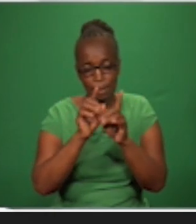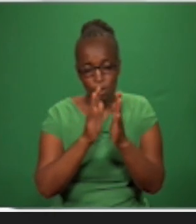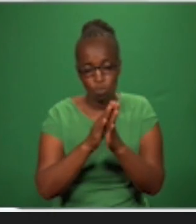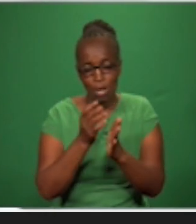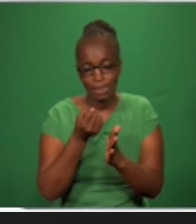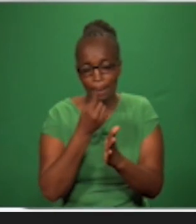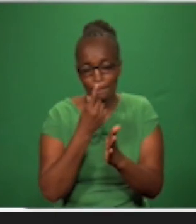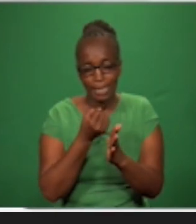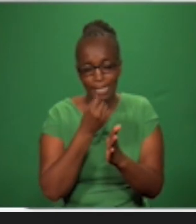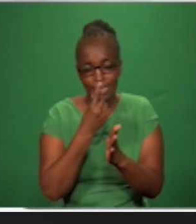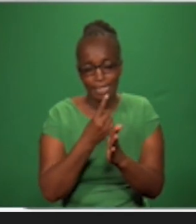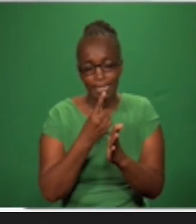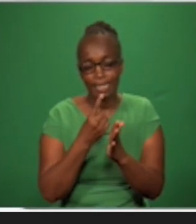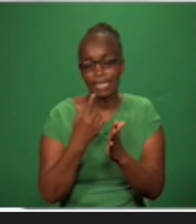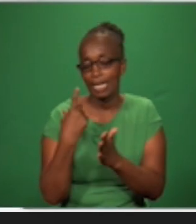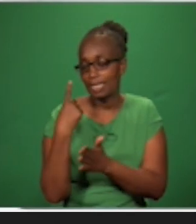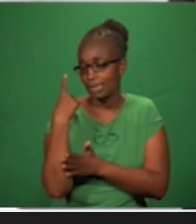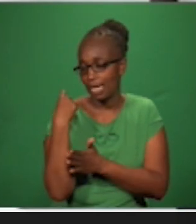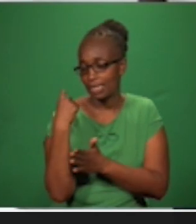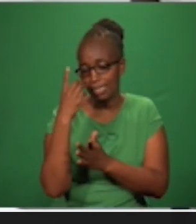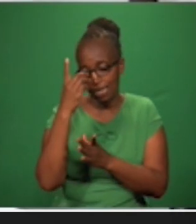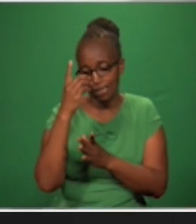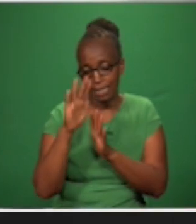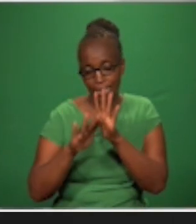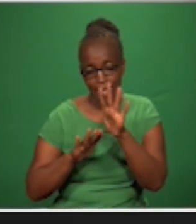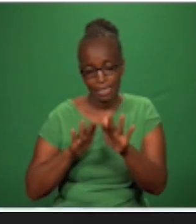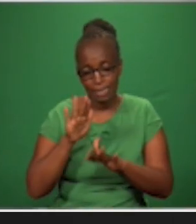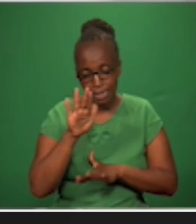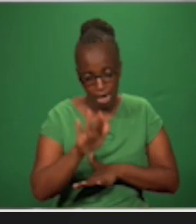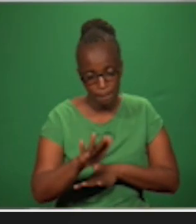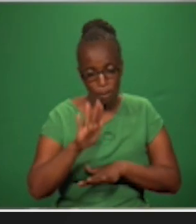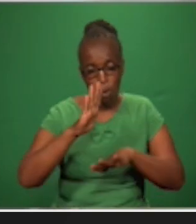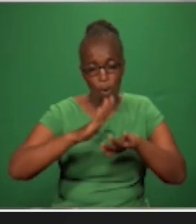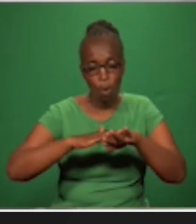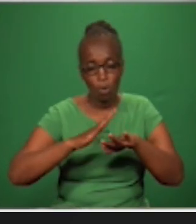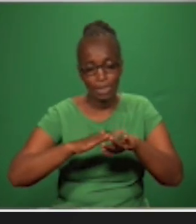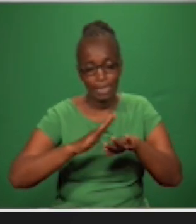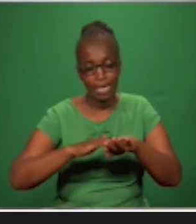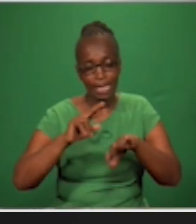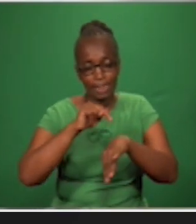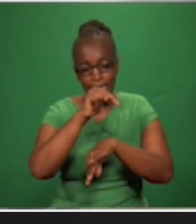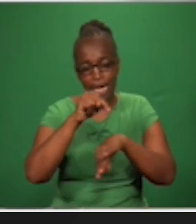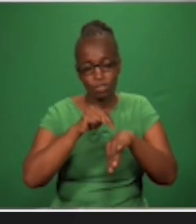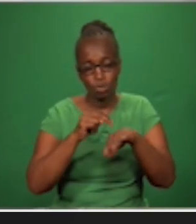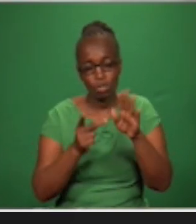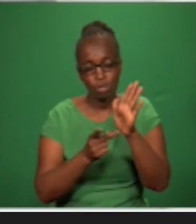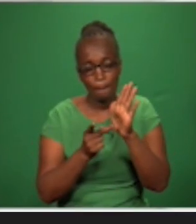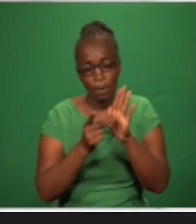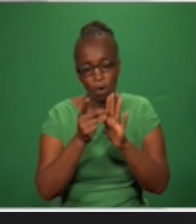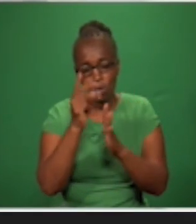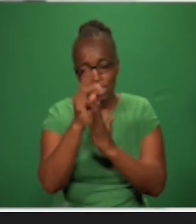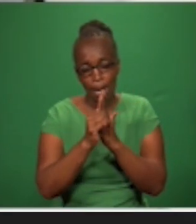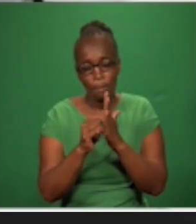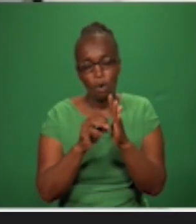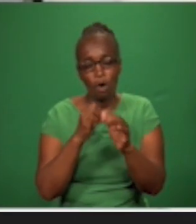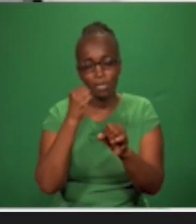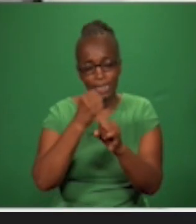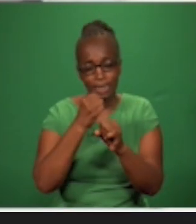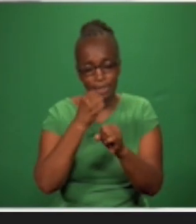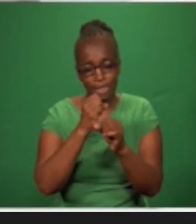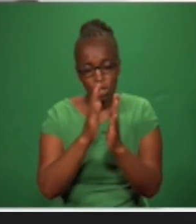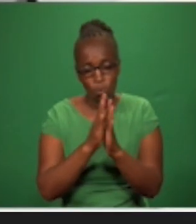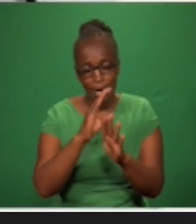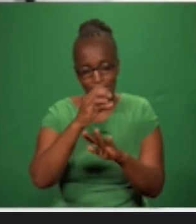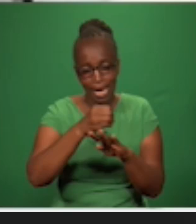za uchunguzi pamoja na tiba. Hatua ya hivi majuzi ya uzinduzi wa mpango wa kitaifa